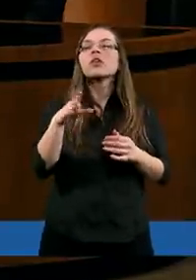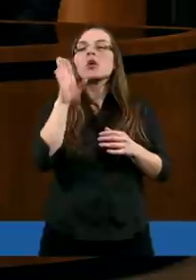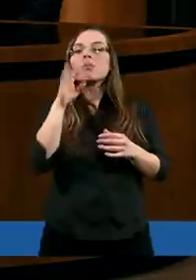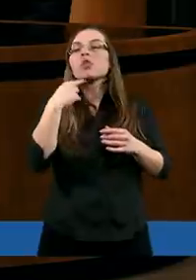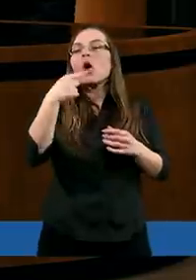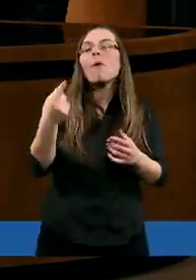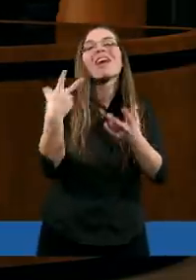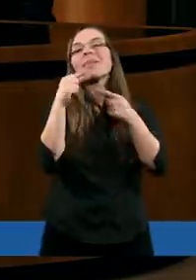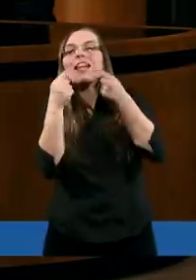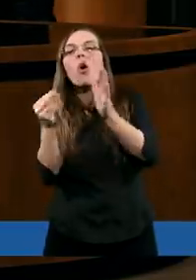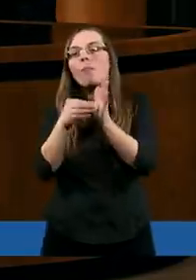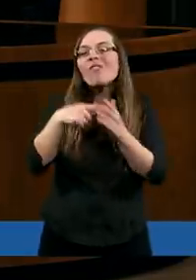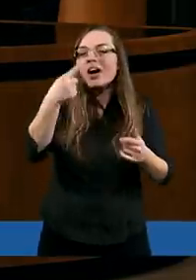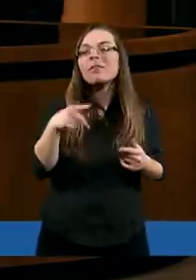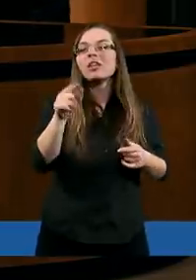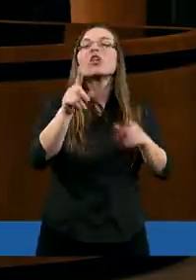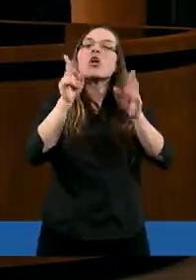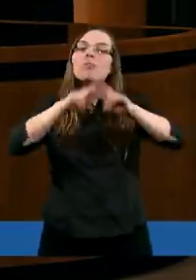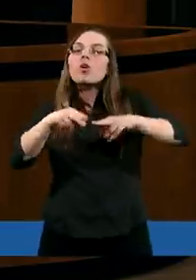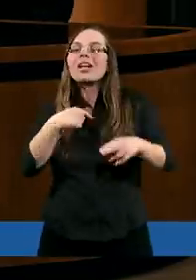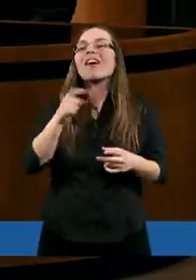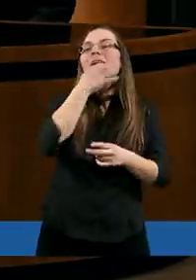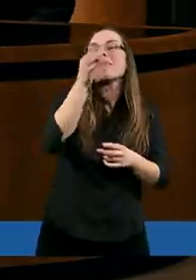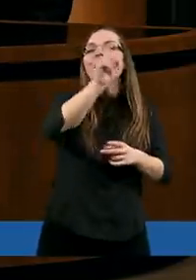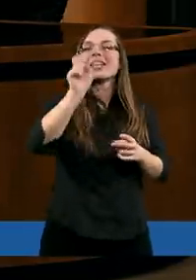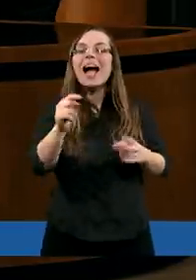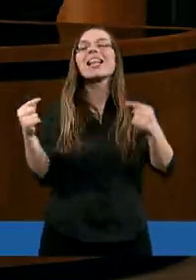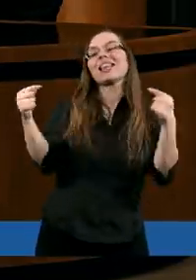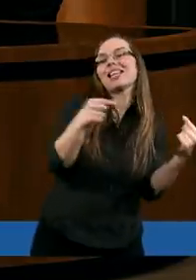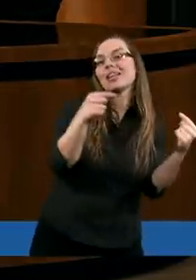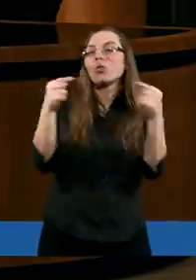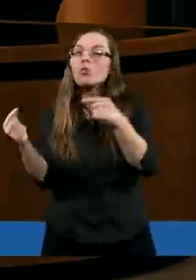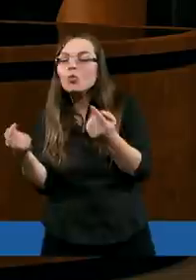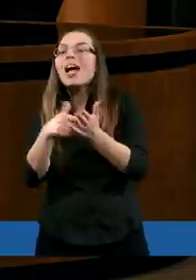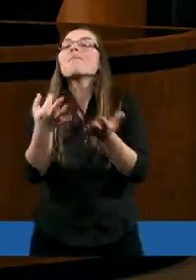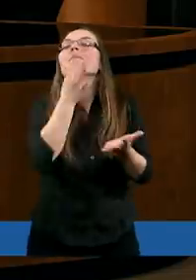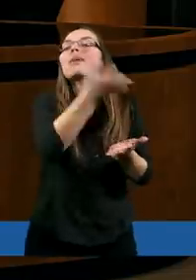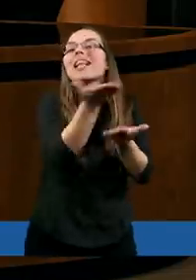nie dopowiem. Ja postawiłem pytanie. Dyskutujemy.